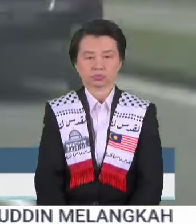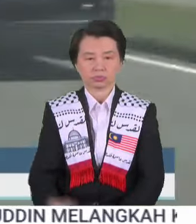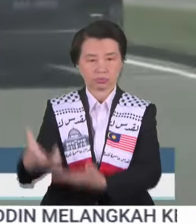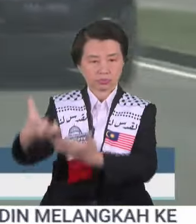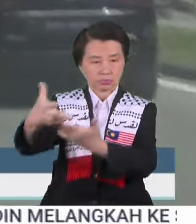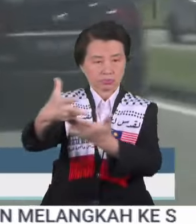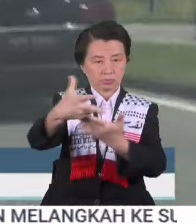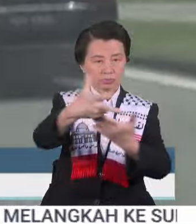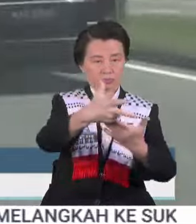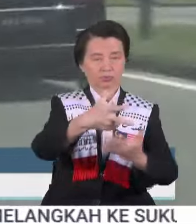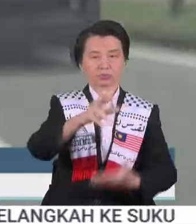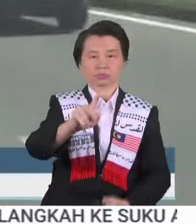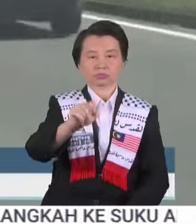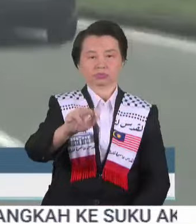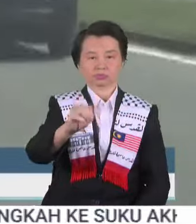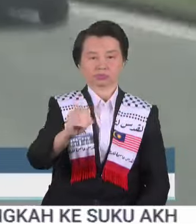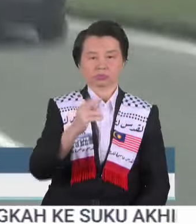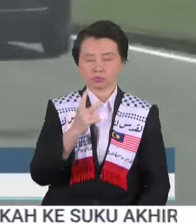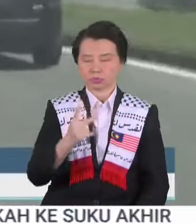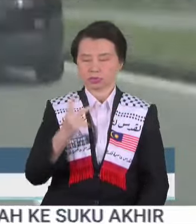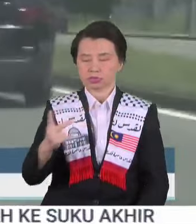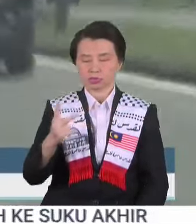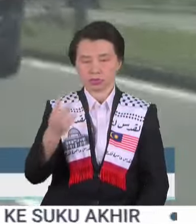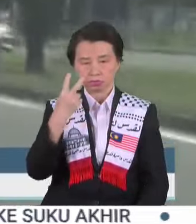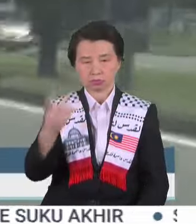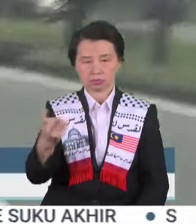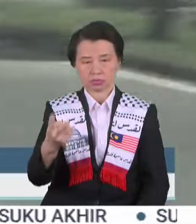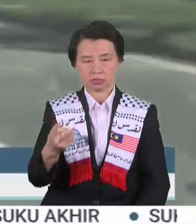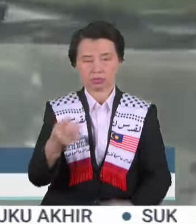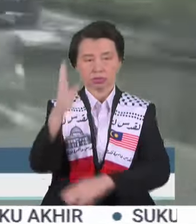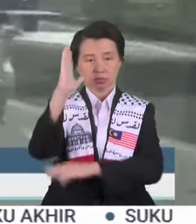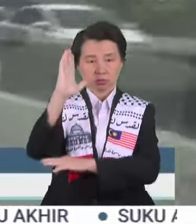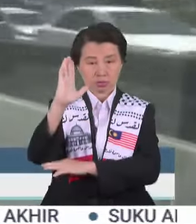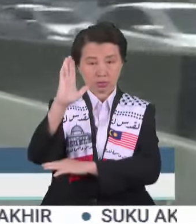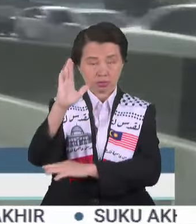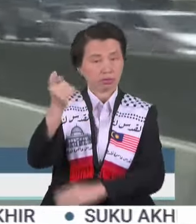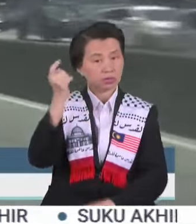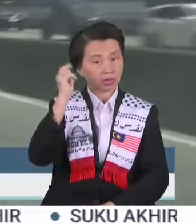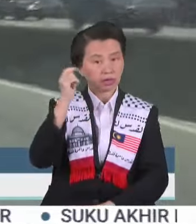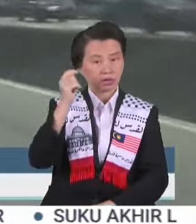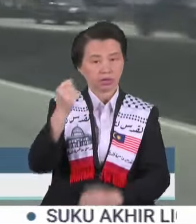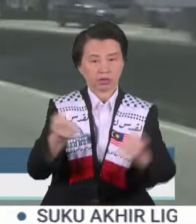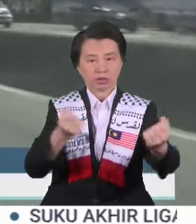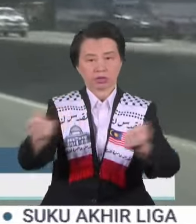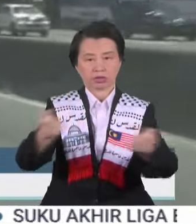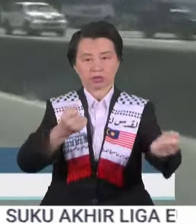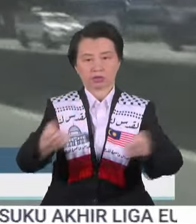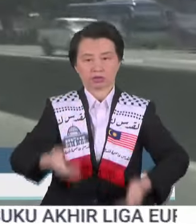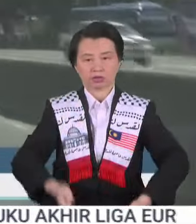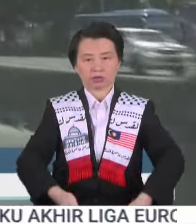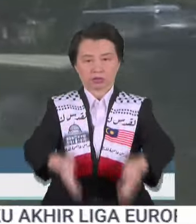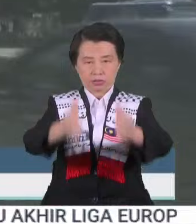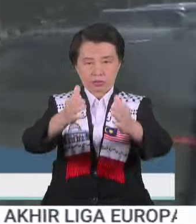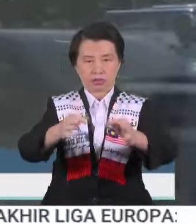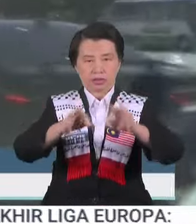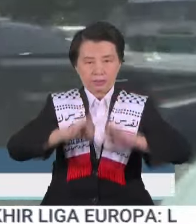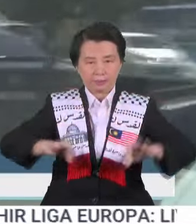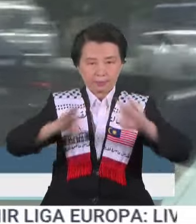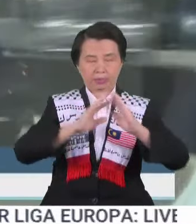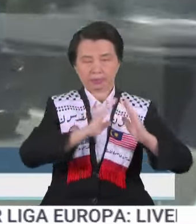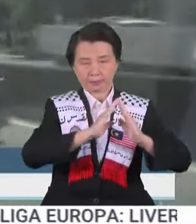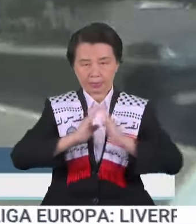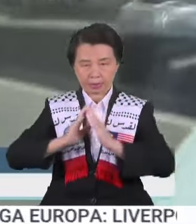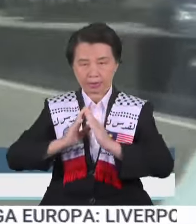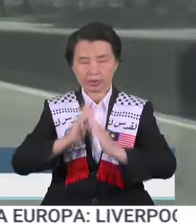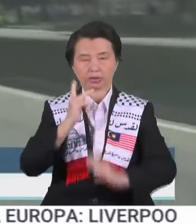Tinjauan kru RTM di sekitar Kota Kinabalu mendapati setakat tengah hari tadi, aliran trafik di jalan-jalan utama dari